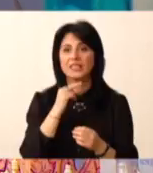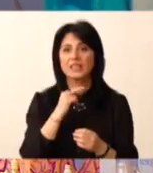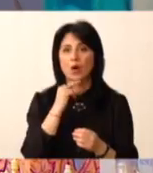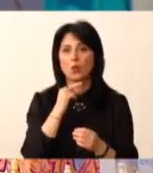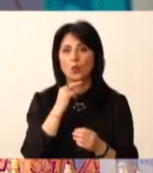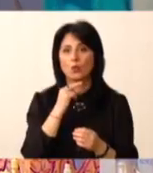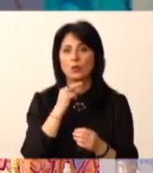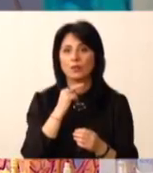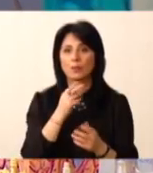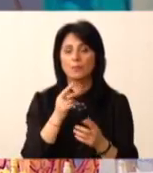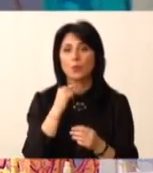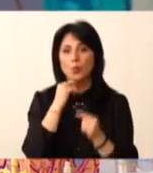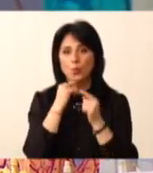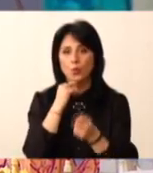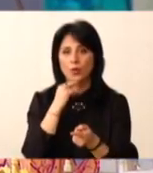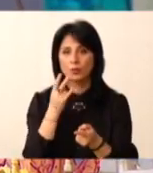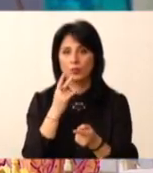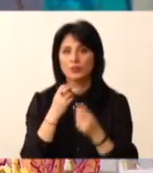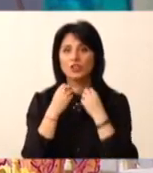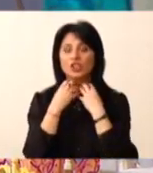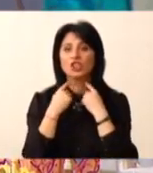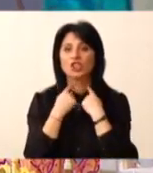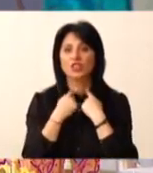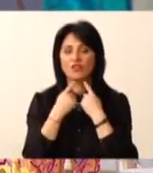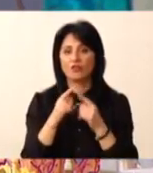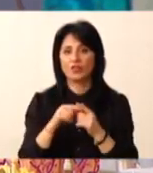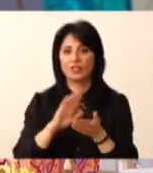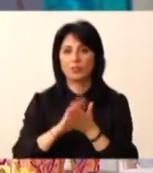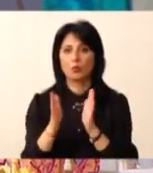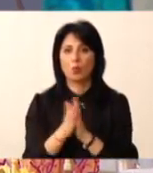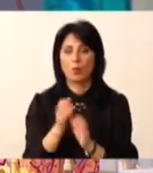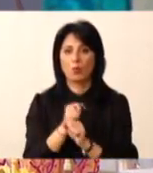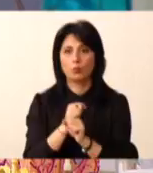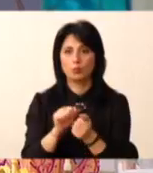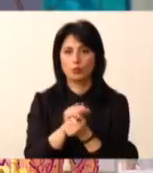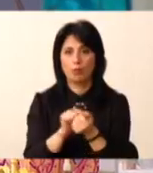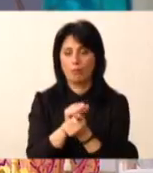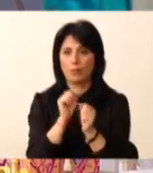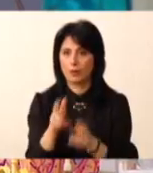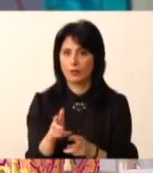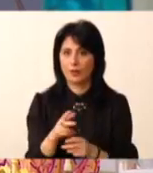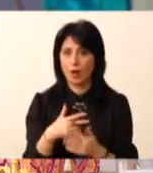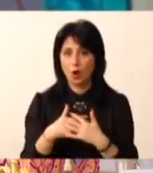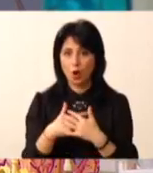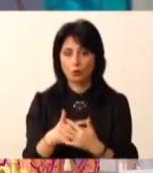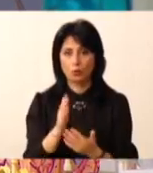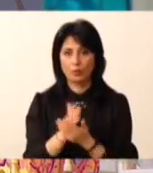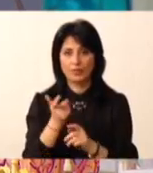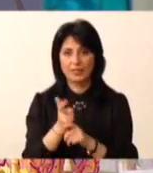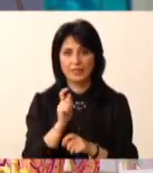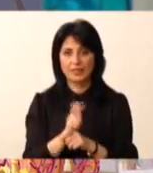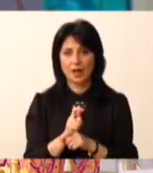საყურადღება მისაქცევია ფარისებრი ჯირკვლის ფუნქციური მდგომარეობა. ვინაიდან ორსულობა არის